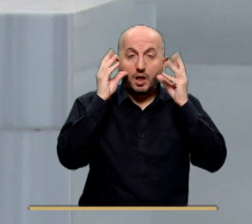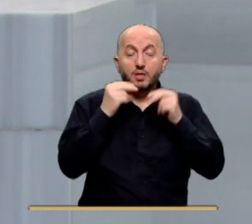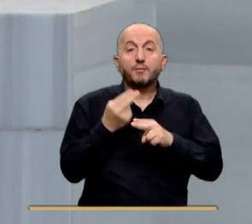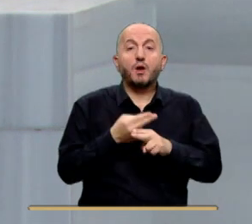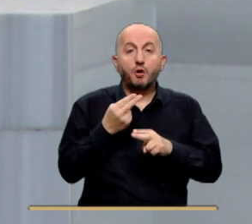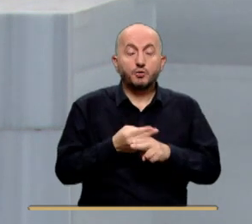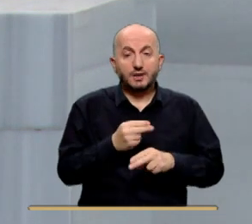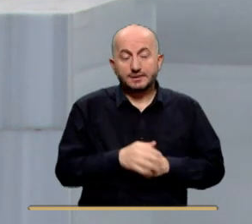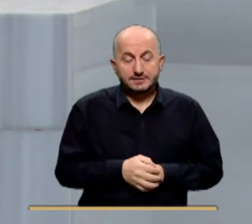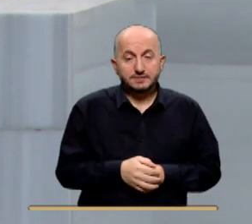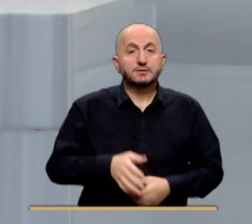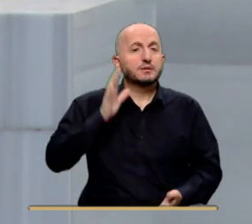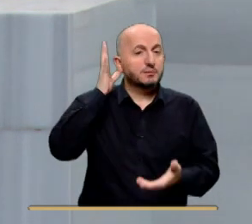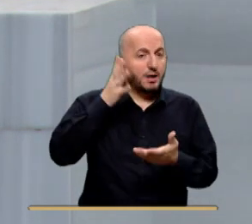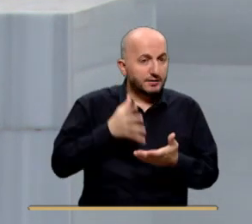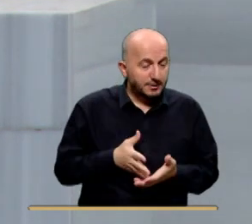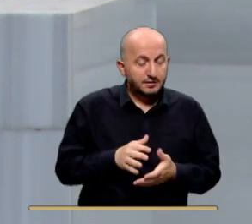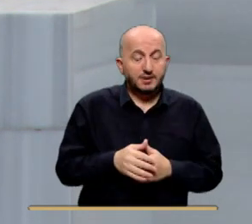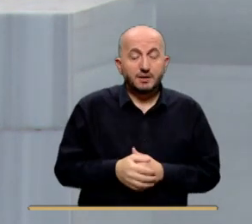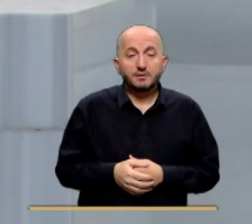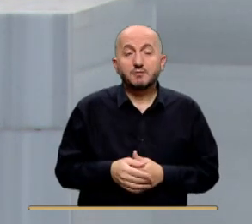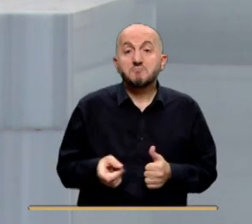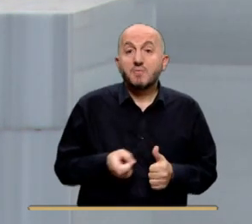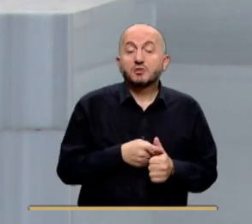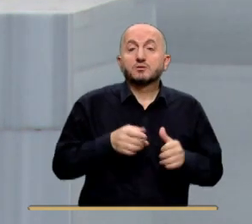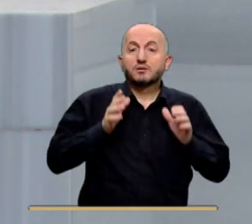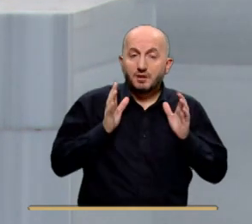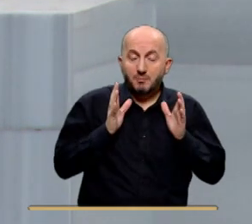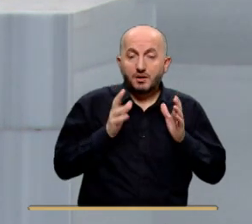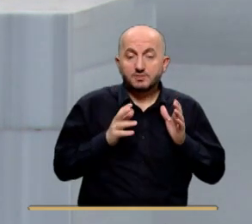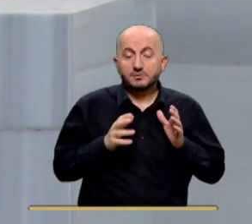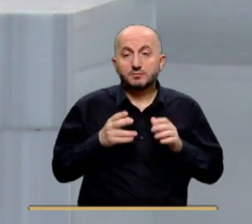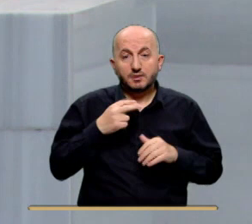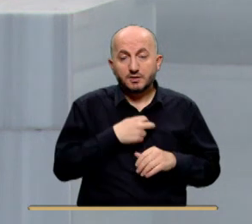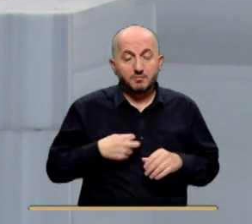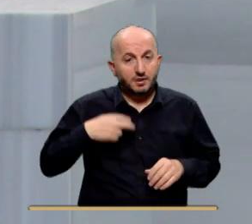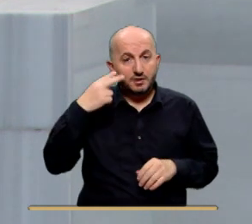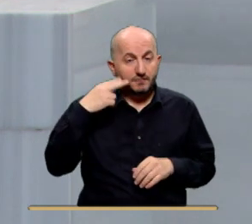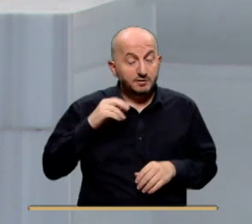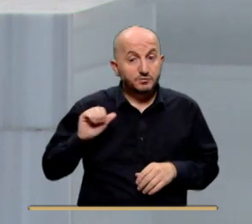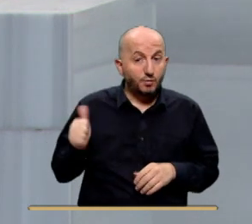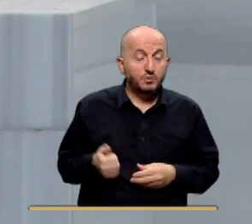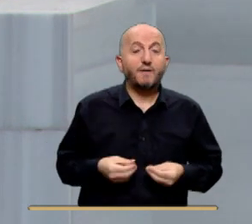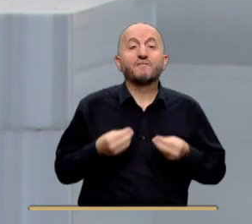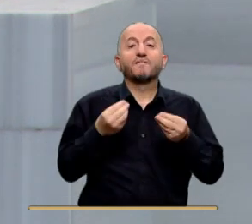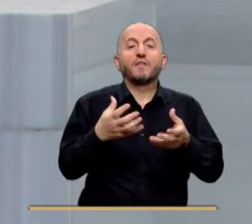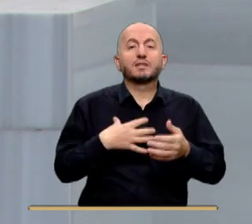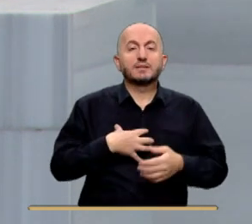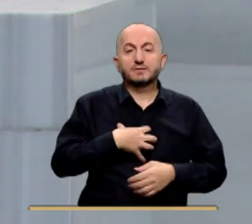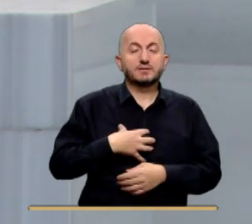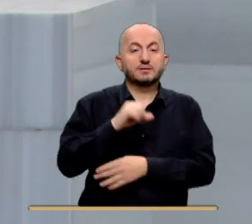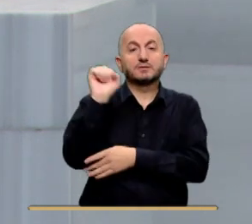örnek. İbadetleri, işte başta namaz, Efendimizin önem verdiği, dinin direği